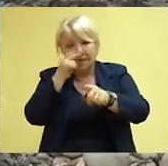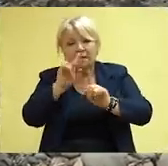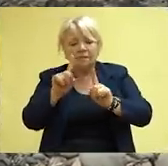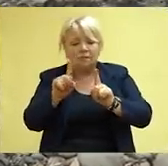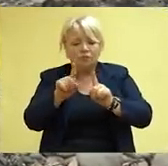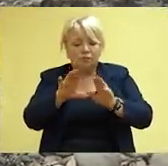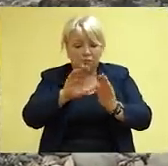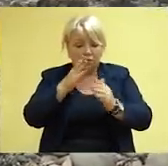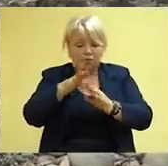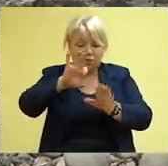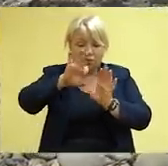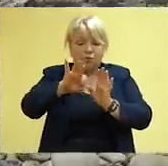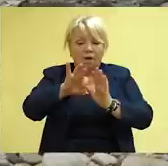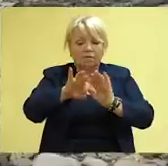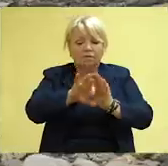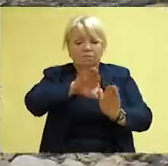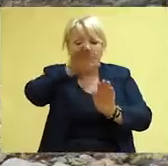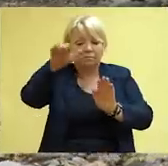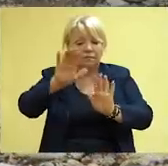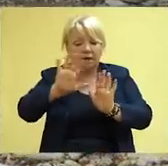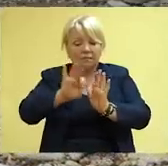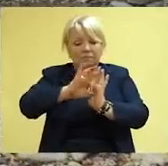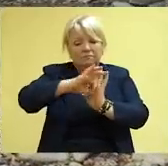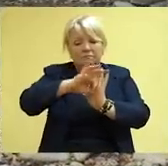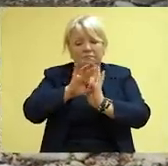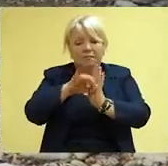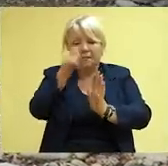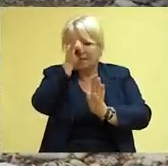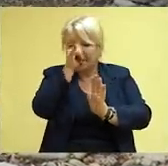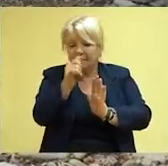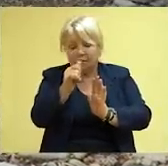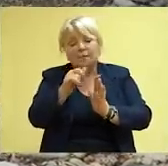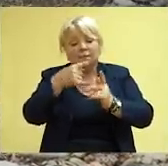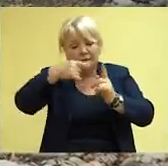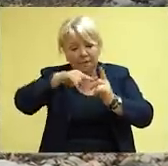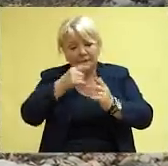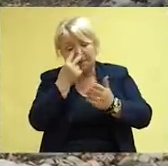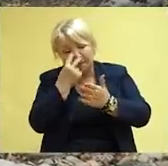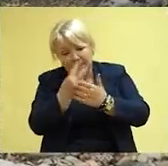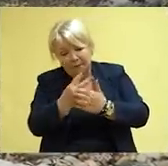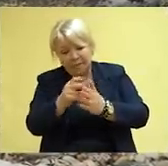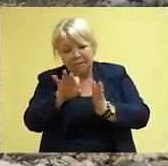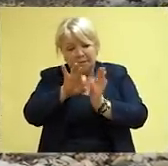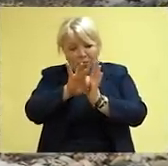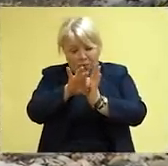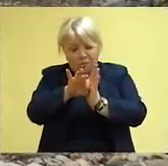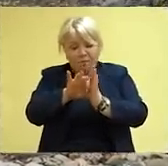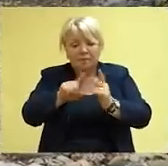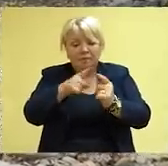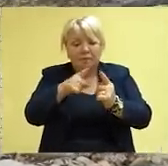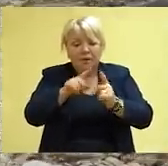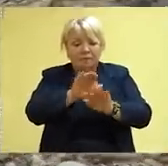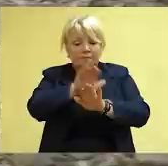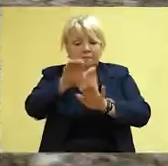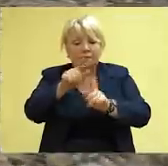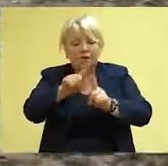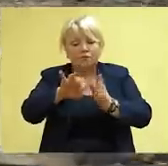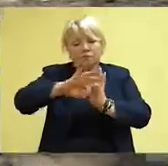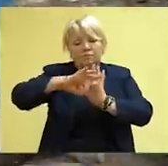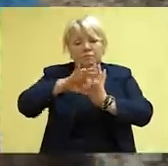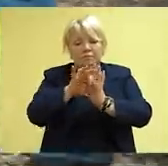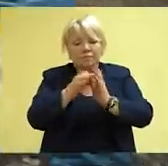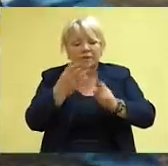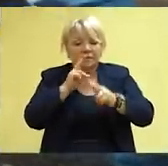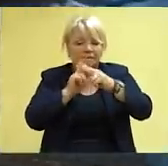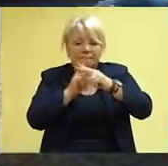მოერგო დისკებს რა, იმიტომ რომ დისკს აქვს ETA 8. აი ოპერატორი თუ ახლა მეიტანს, გვაჩვენებ. აი,